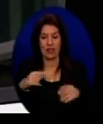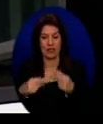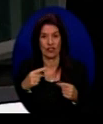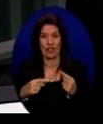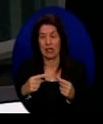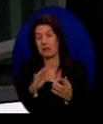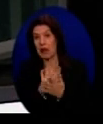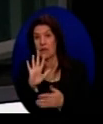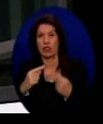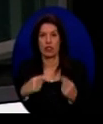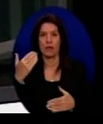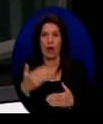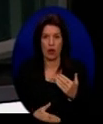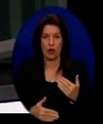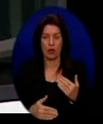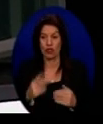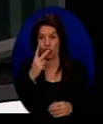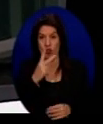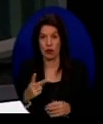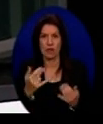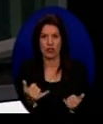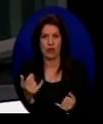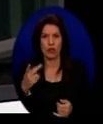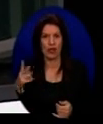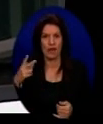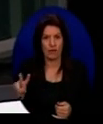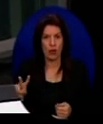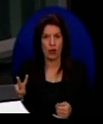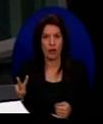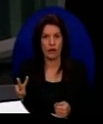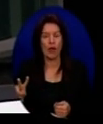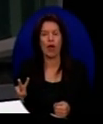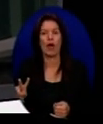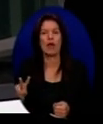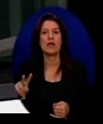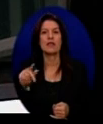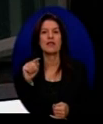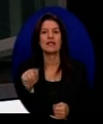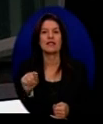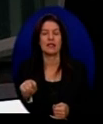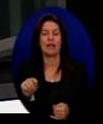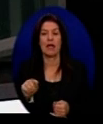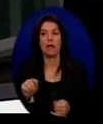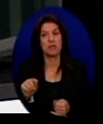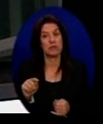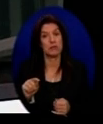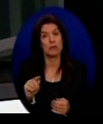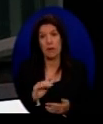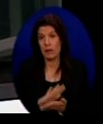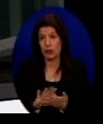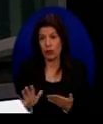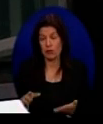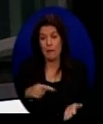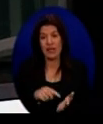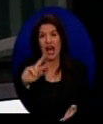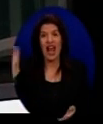שב-10-15 השנים האחרונות מכה, בקהילה הזאת של יהודי צרפת, זה בפירוש ובפשטות בגלל הקהילה